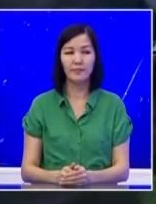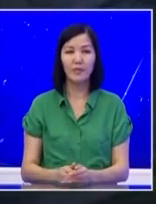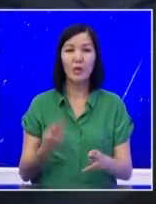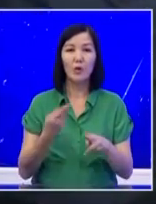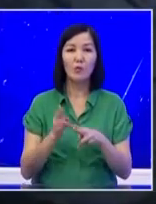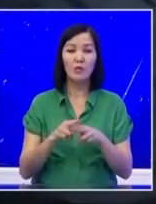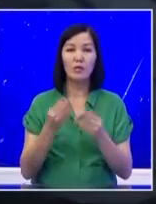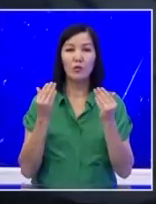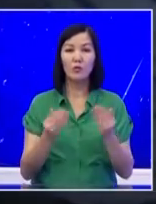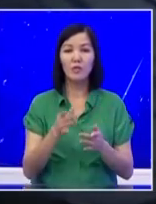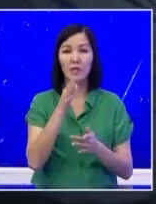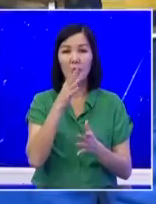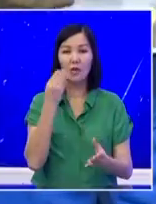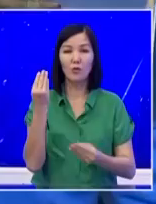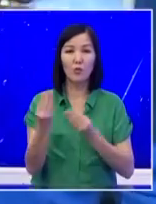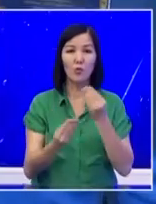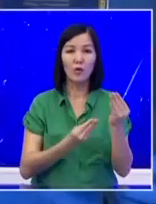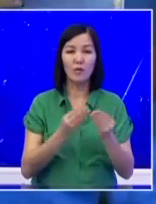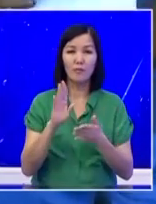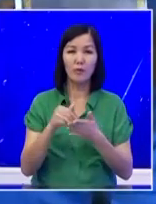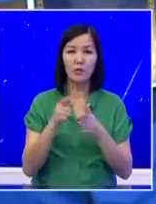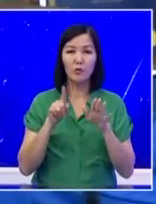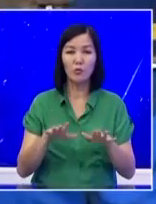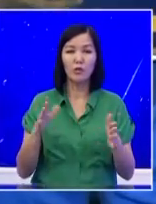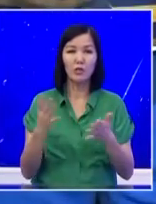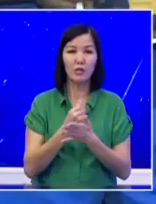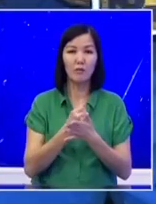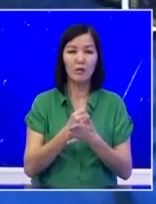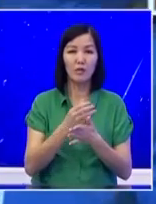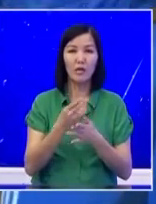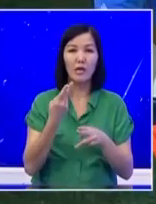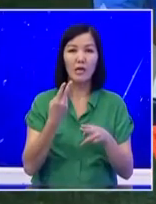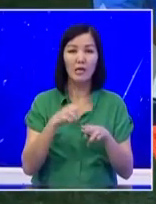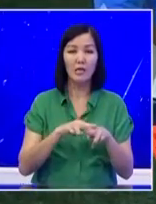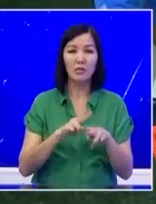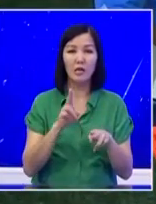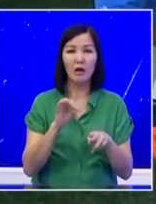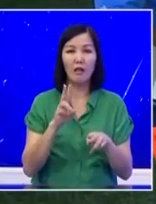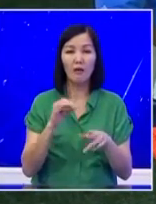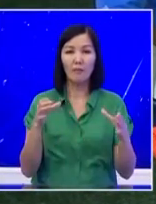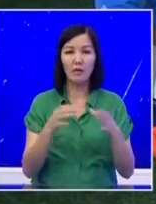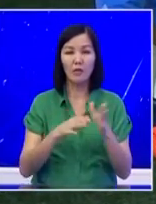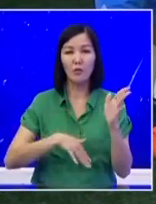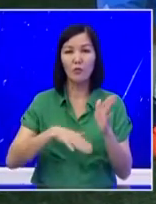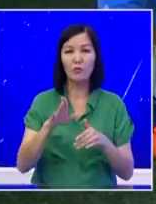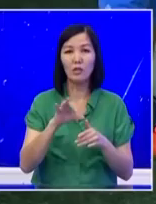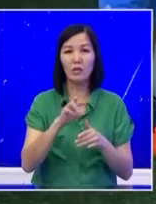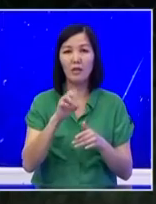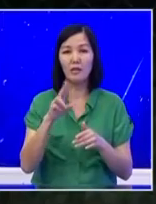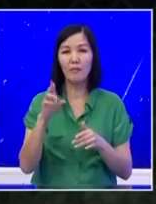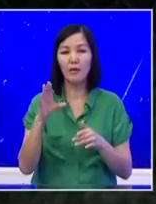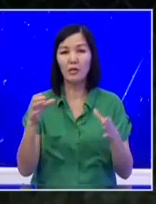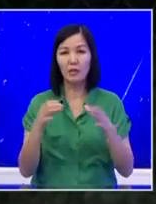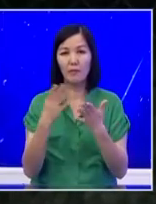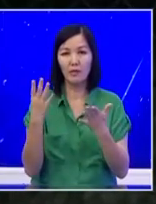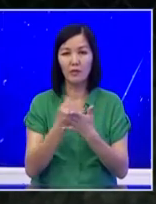Осылайша биылғы маусымда Бақ Юнайтед командасы бас жүлдені жеңіп алса, күміс медаль қаламгер ұжымына тиді. Үздік үштікті Талды Париж командасы құрады.